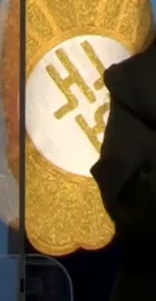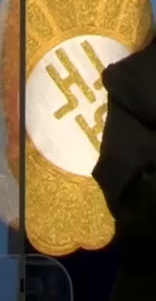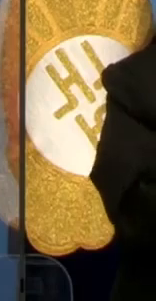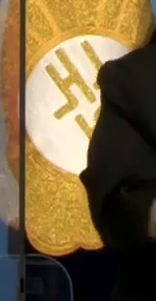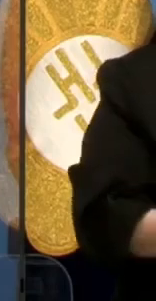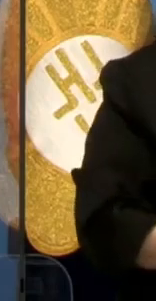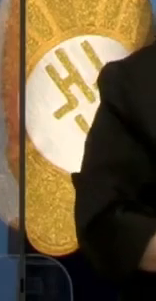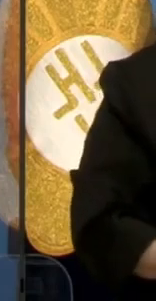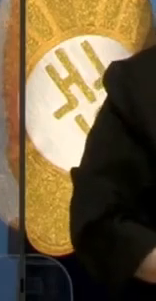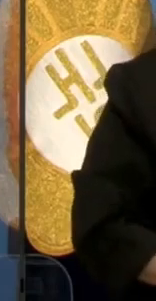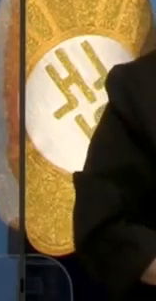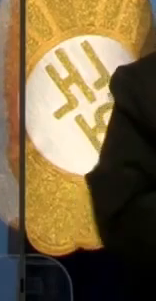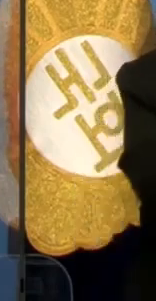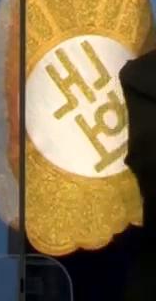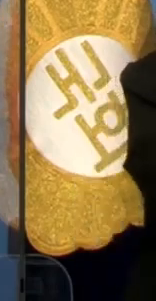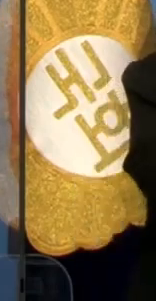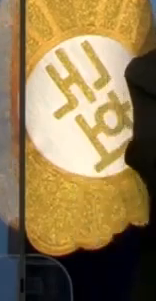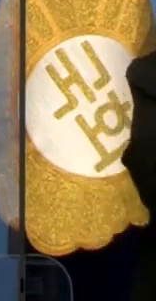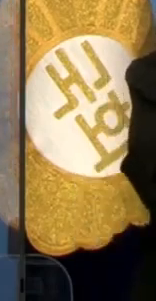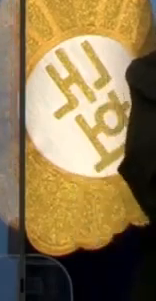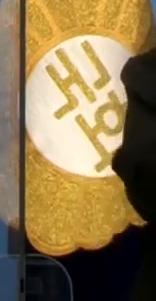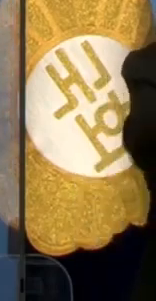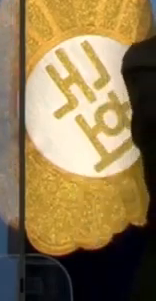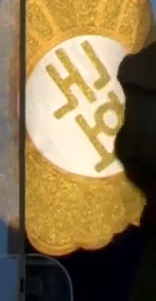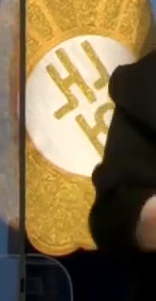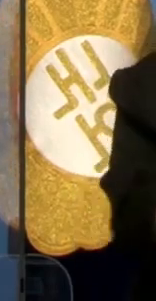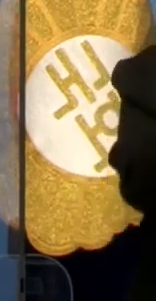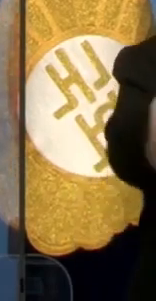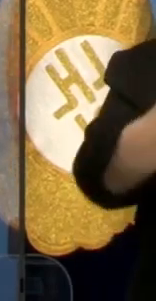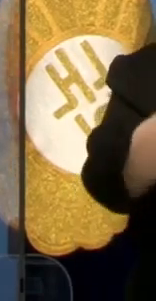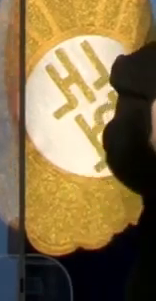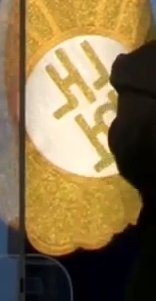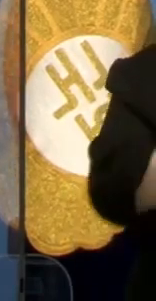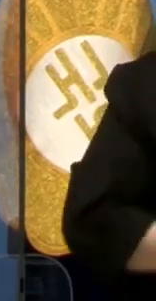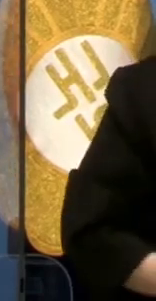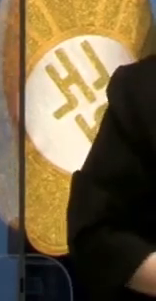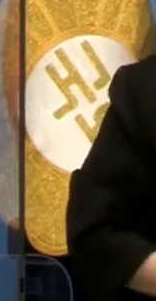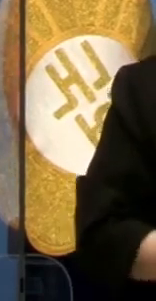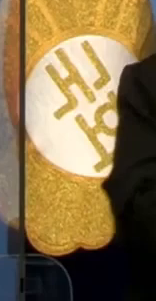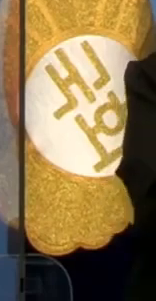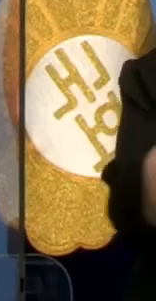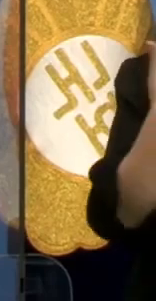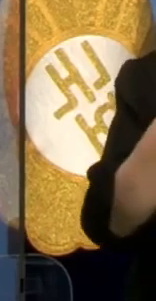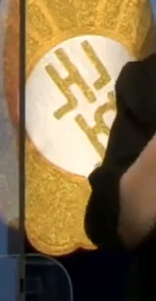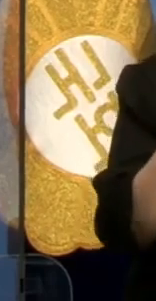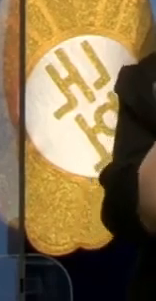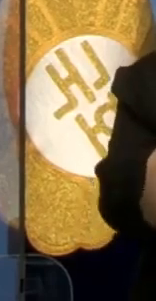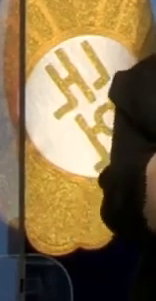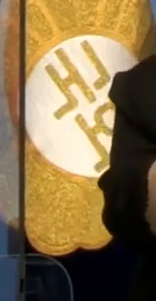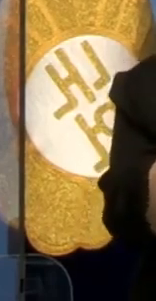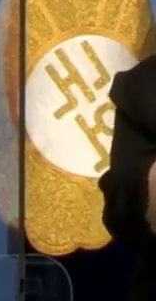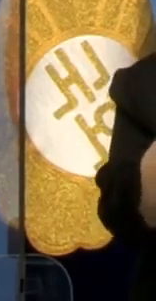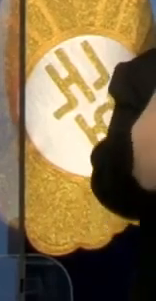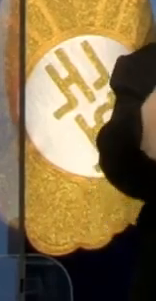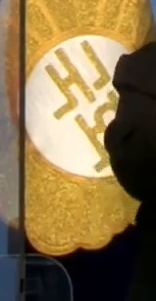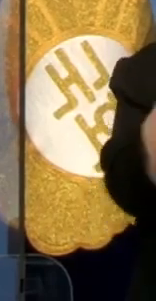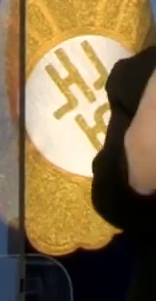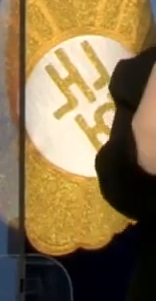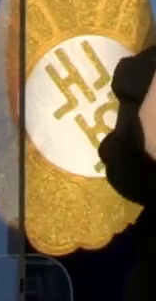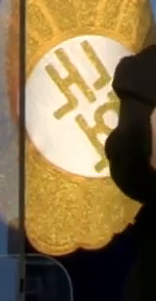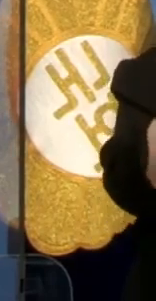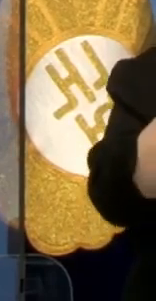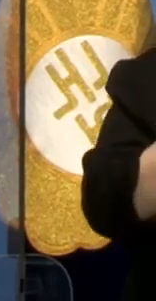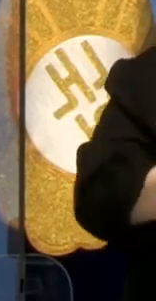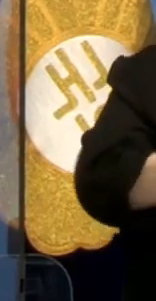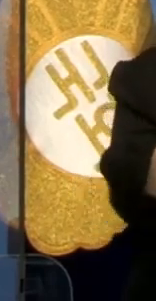최재형 전 원장의 가계를 살펴보겠습니다. 인간의 삶은 언제나 미래라는 한쪽 방향으로만 달려가지만 우리가 한